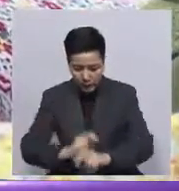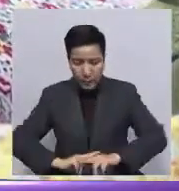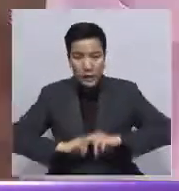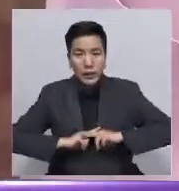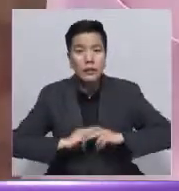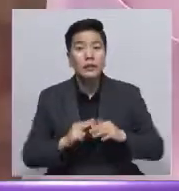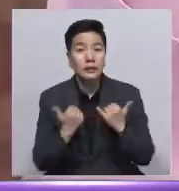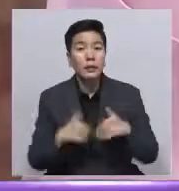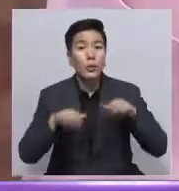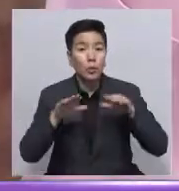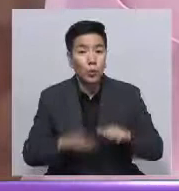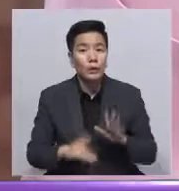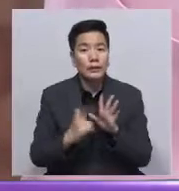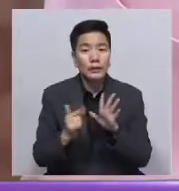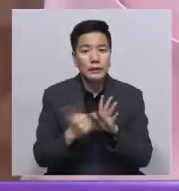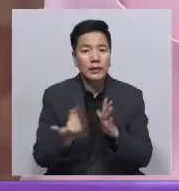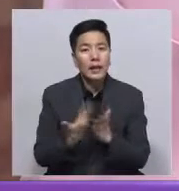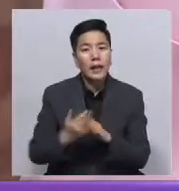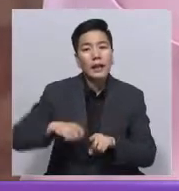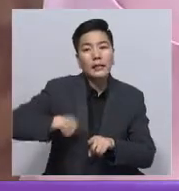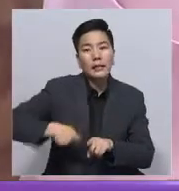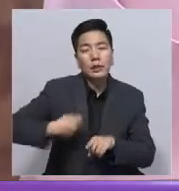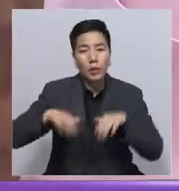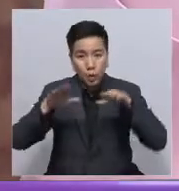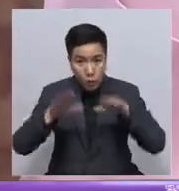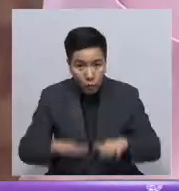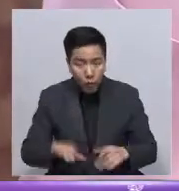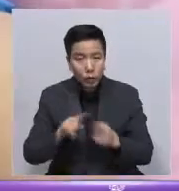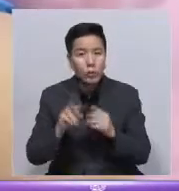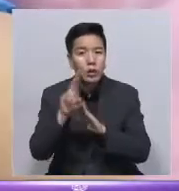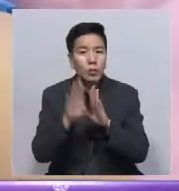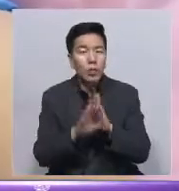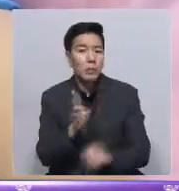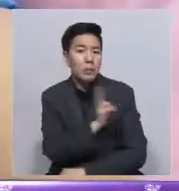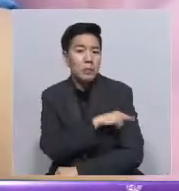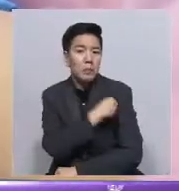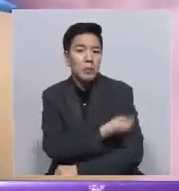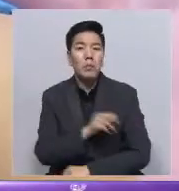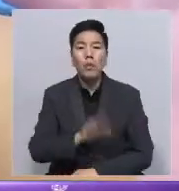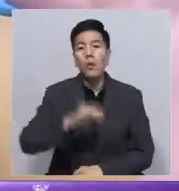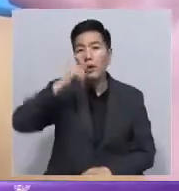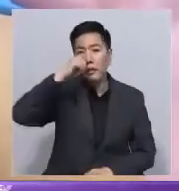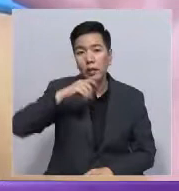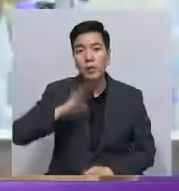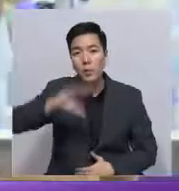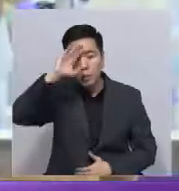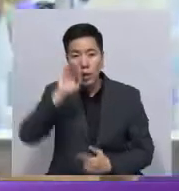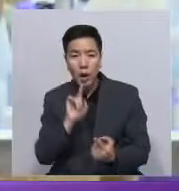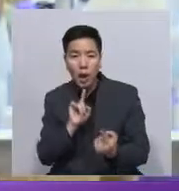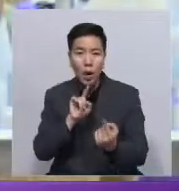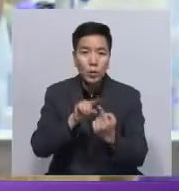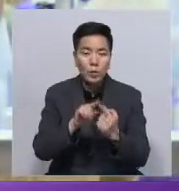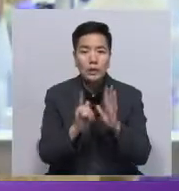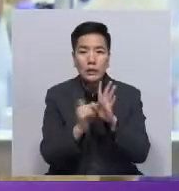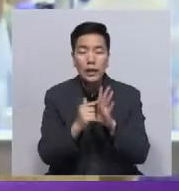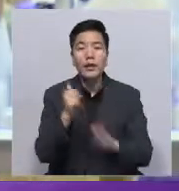ทศลดราคายาซึ่งเป็นการลดค่าใช้จ่ายด้านยาในระบบสาธารณสุขของประเทศทำให้ผู้ป่วยเข้าถึงยาได้ม